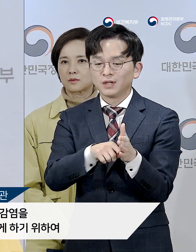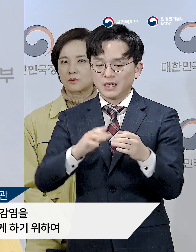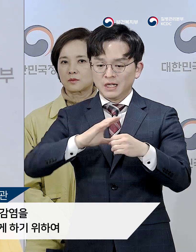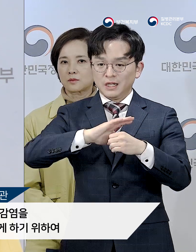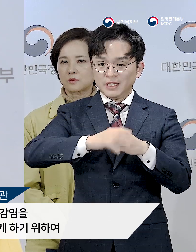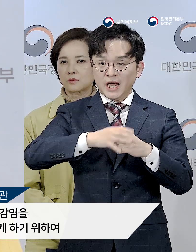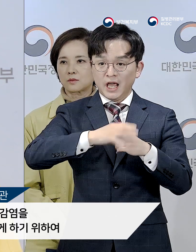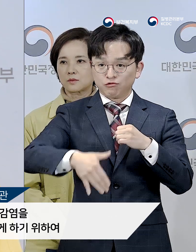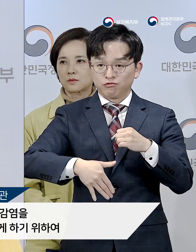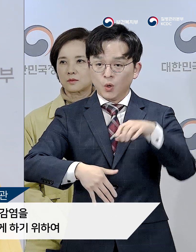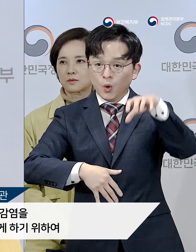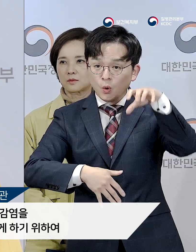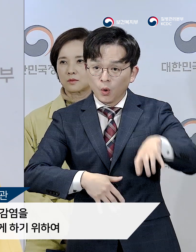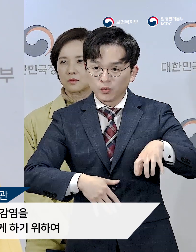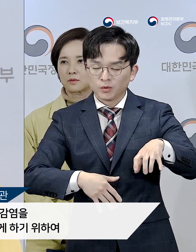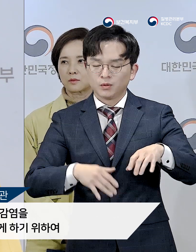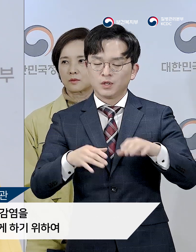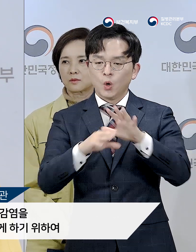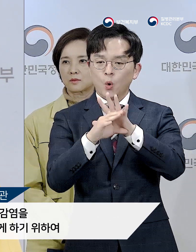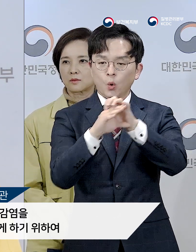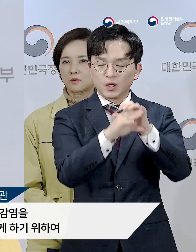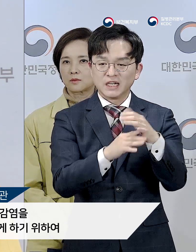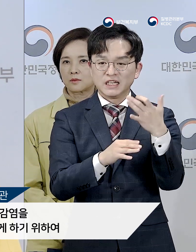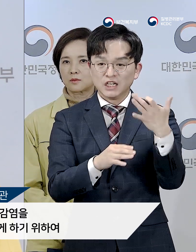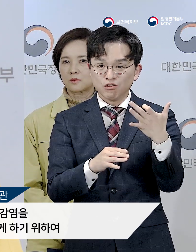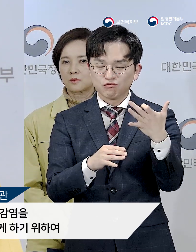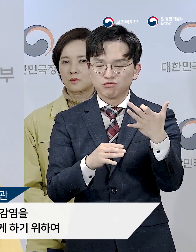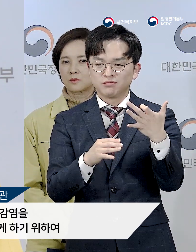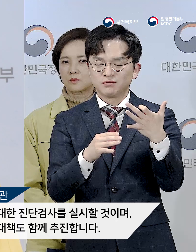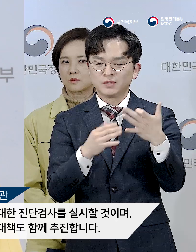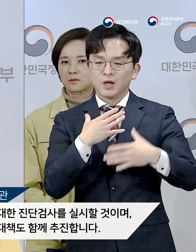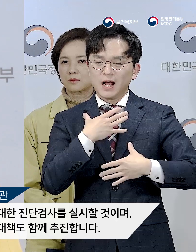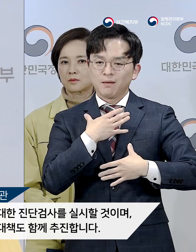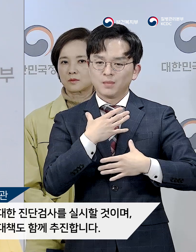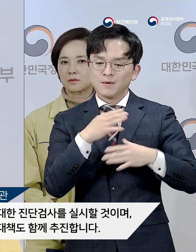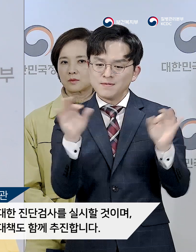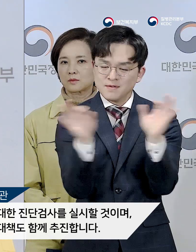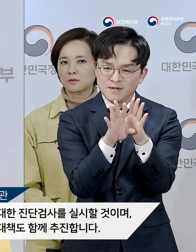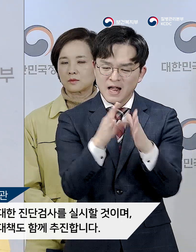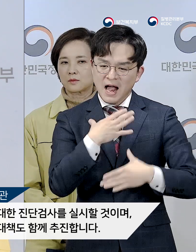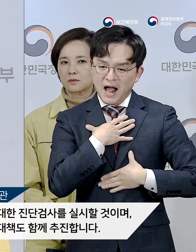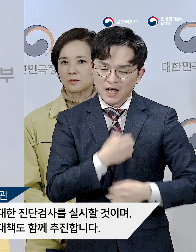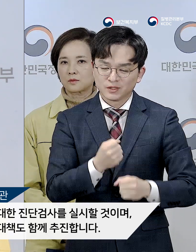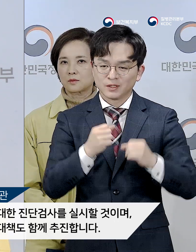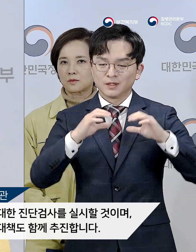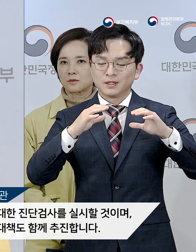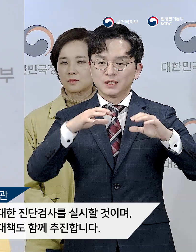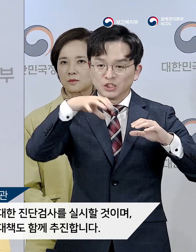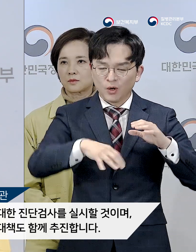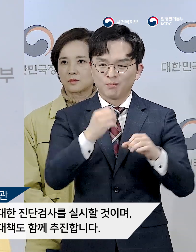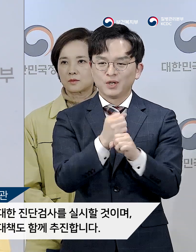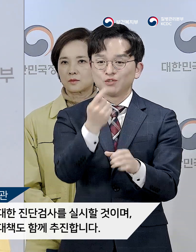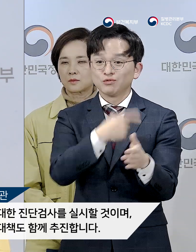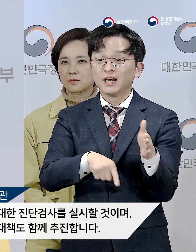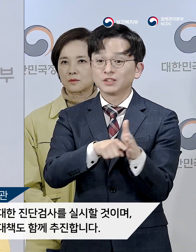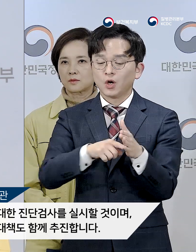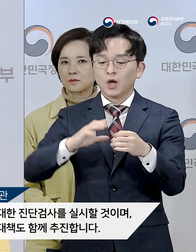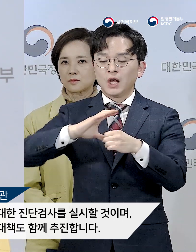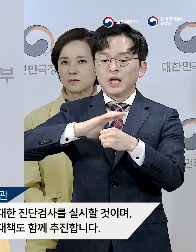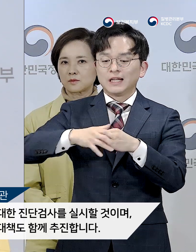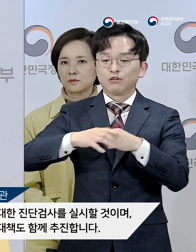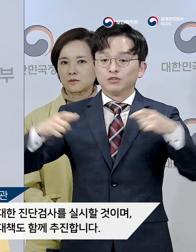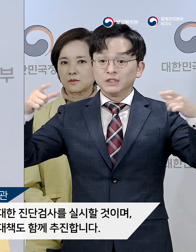대구를 코로나19로부터 안전하게 하기 위하여 단기간에 집중적으로 대구시의 모든 유증상자에